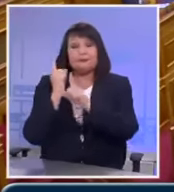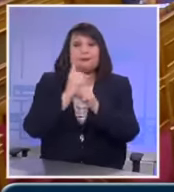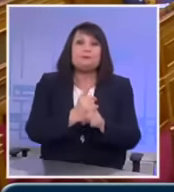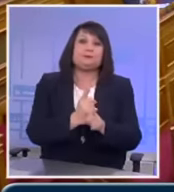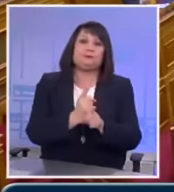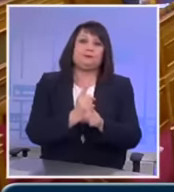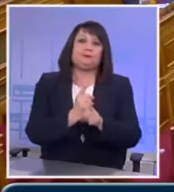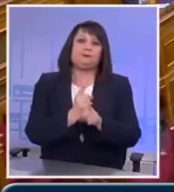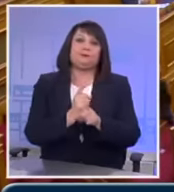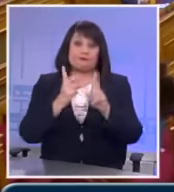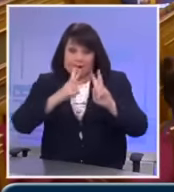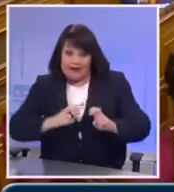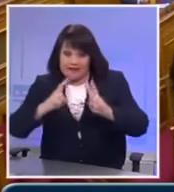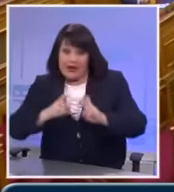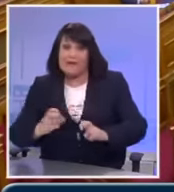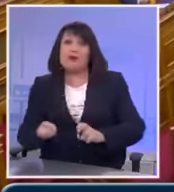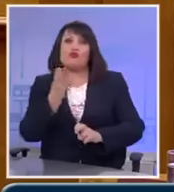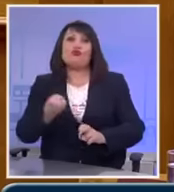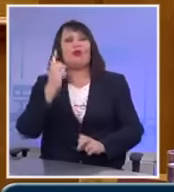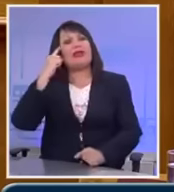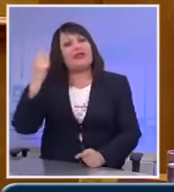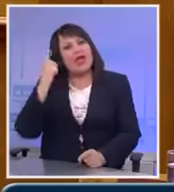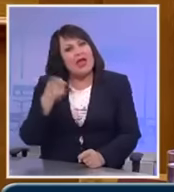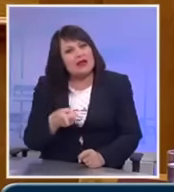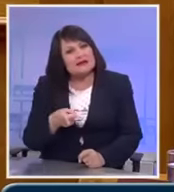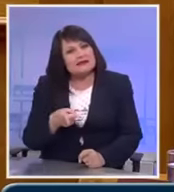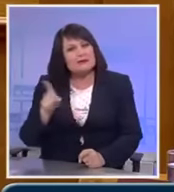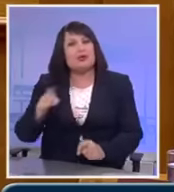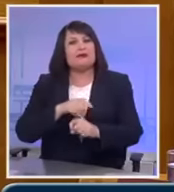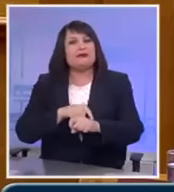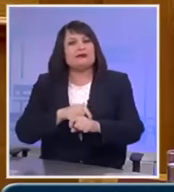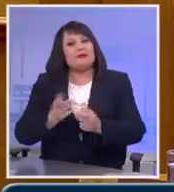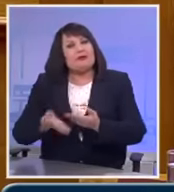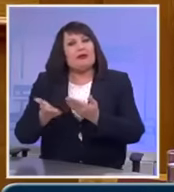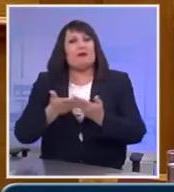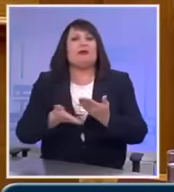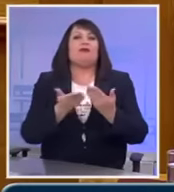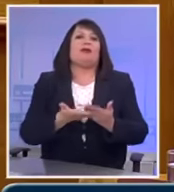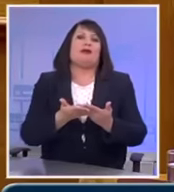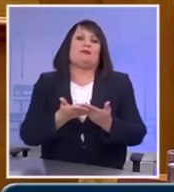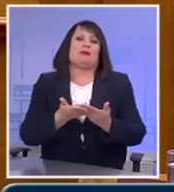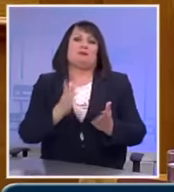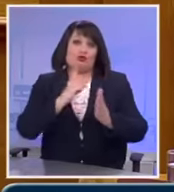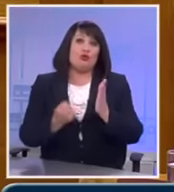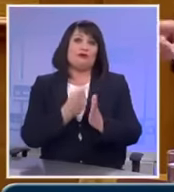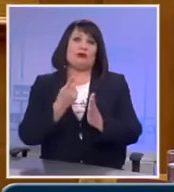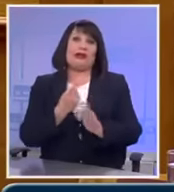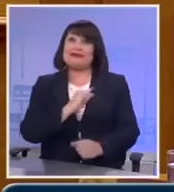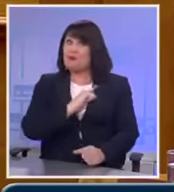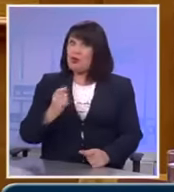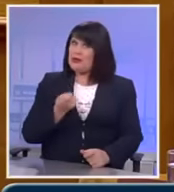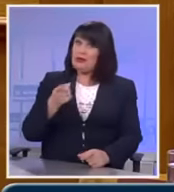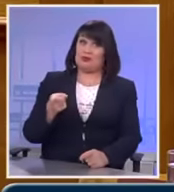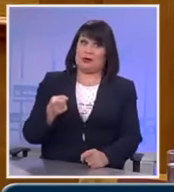ενίσχυση της έρευνας και της καινοτομίας που τώρα την ενισχύουμε όσο ποτέ άλλοτε πράγμα το οποίο δεν κάνατε ποτέ